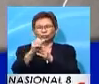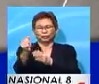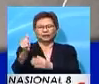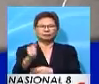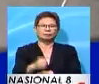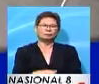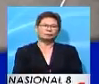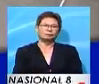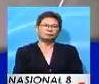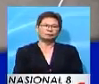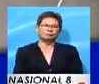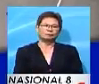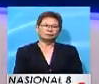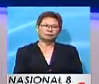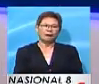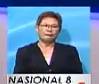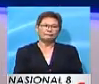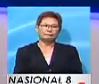r1,520